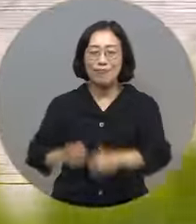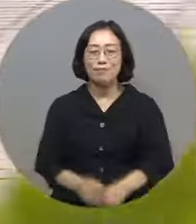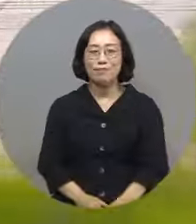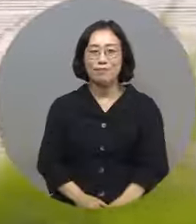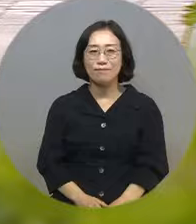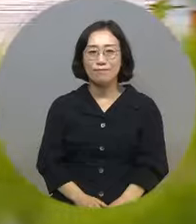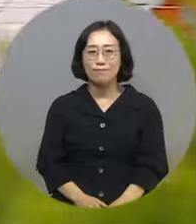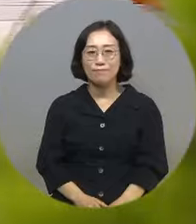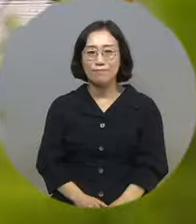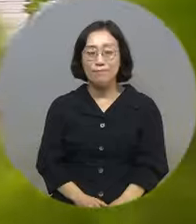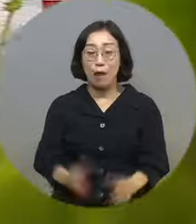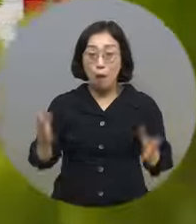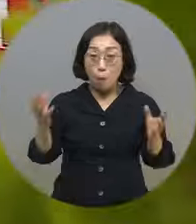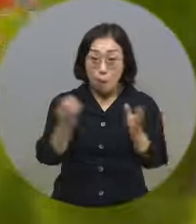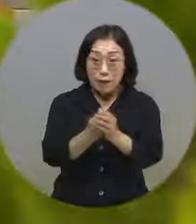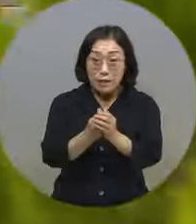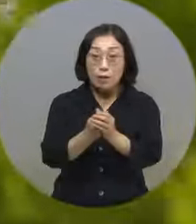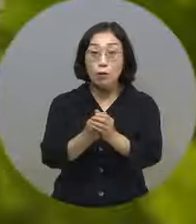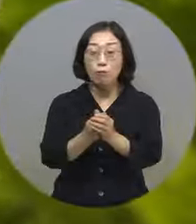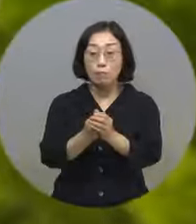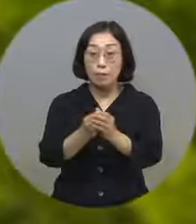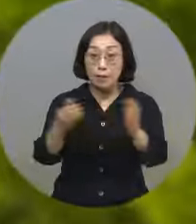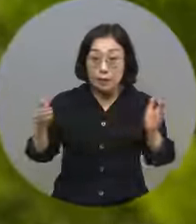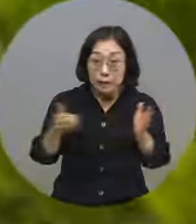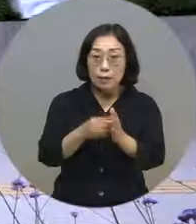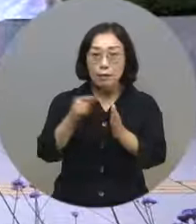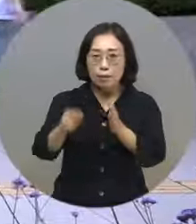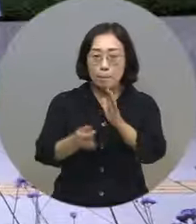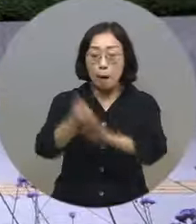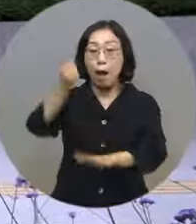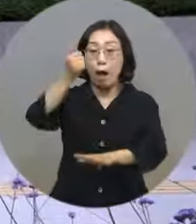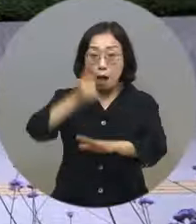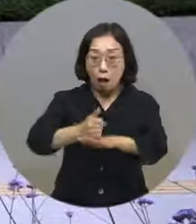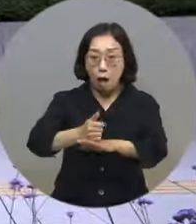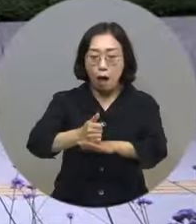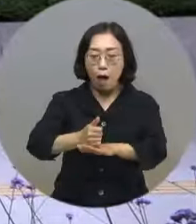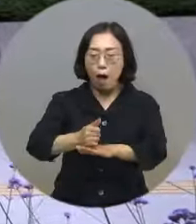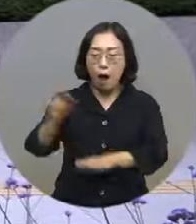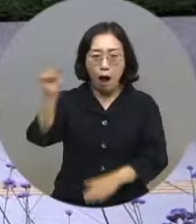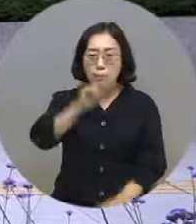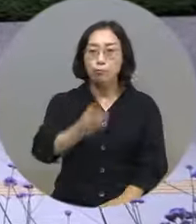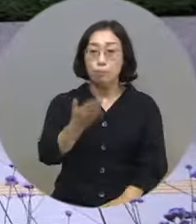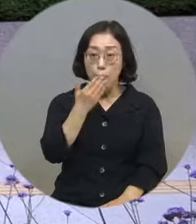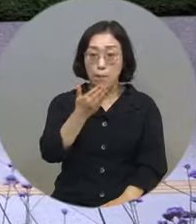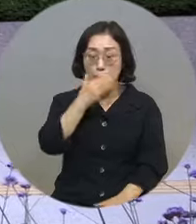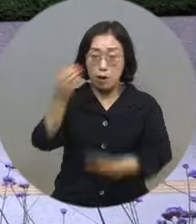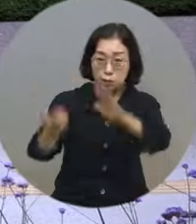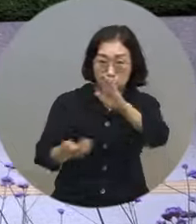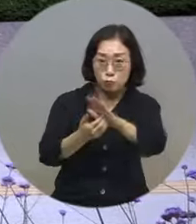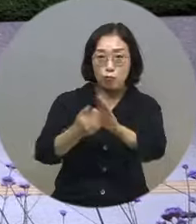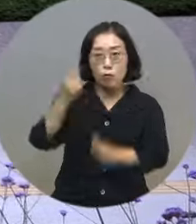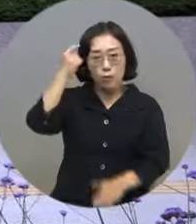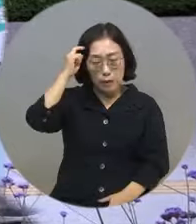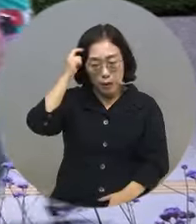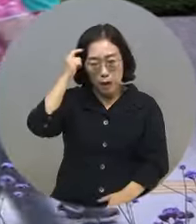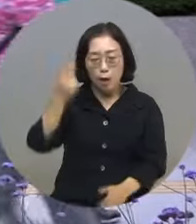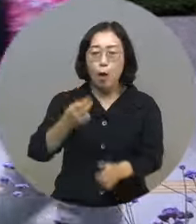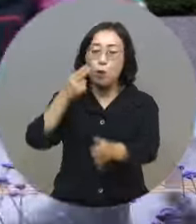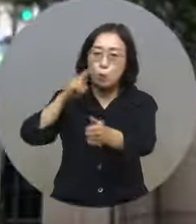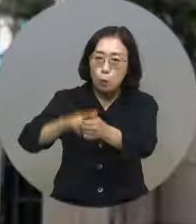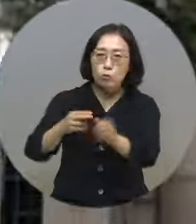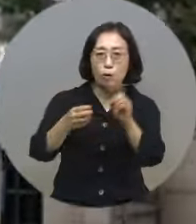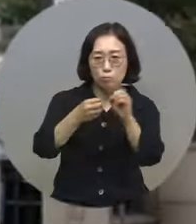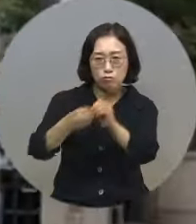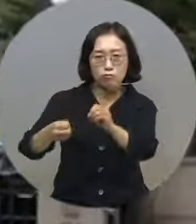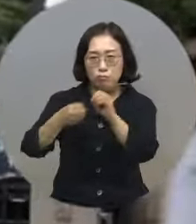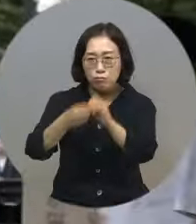부탁드리겠습니다 완주를 통해 불가능은 없다는 희망을 보여주기 위한 그의 정신이 장애인들에게 도전에 대한 용기를